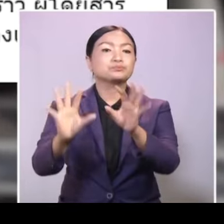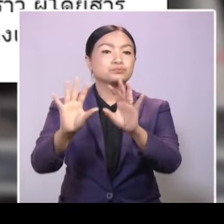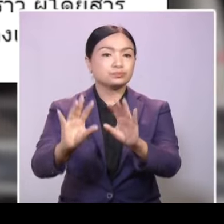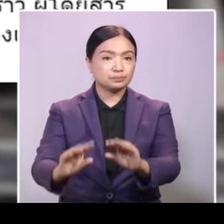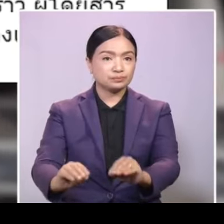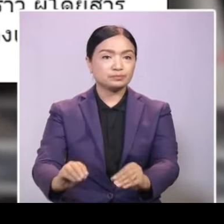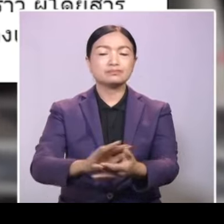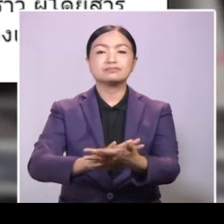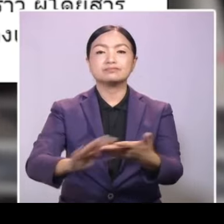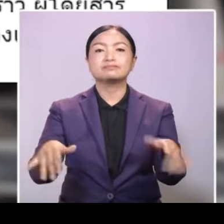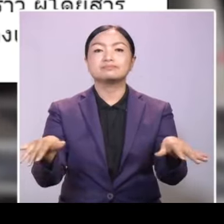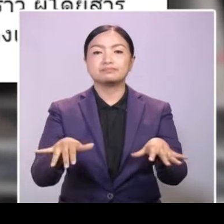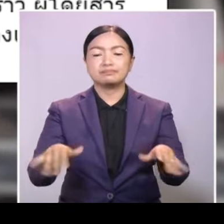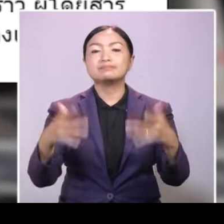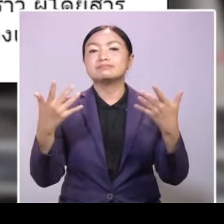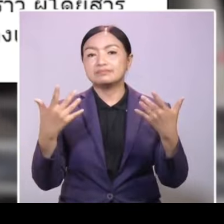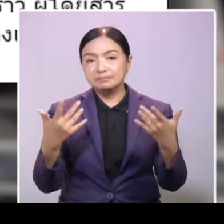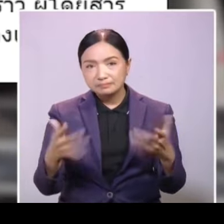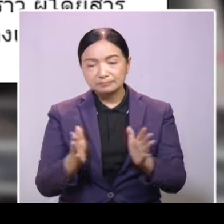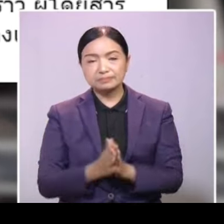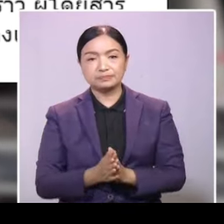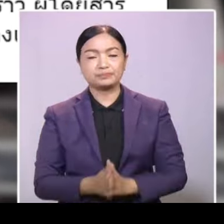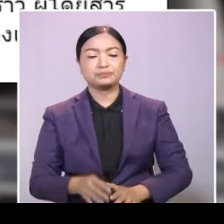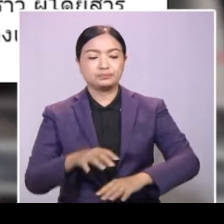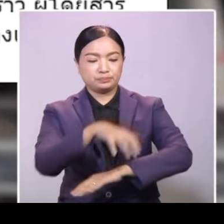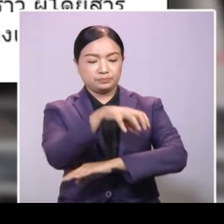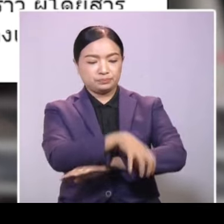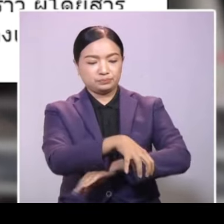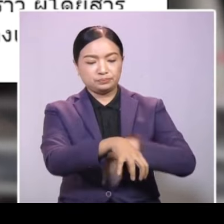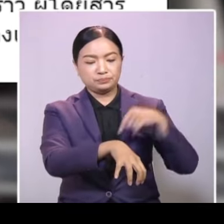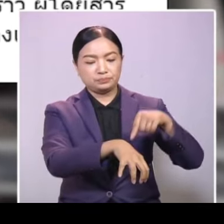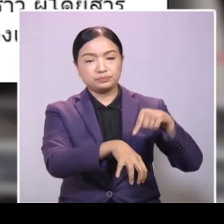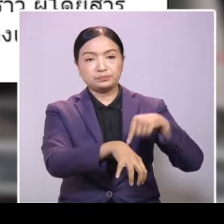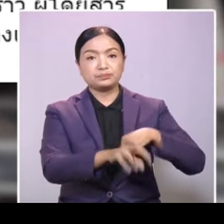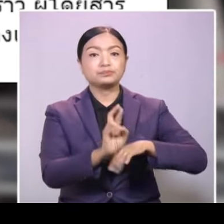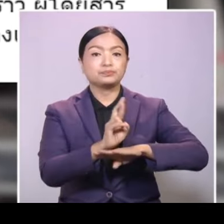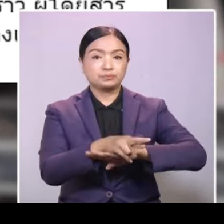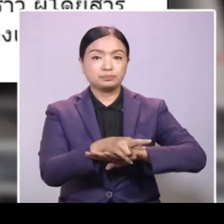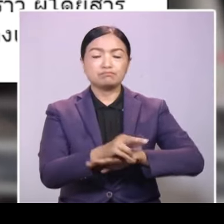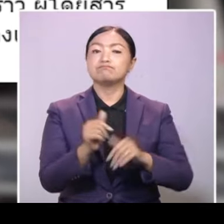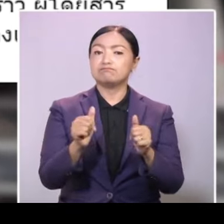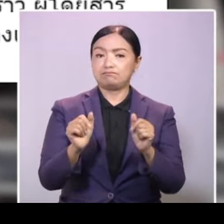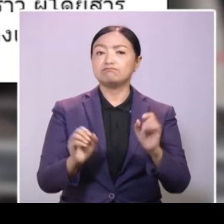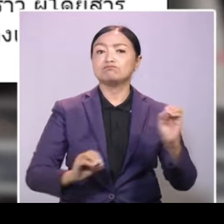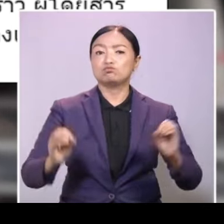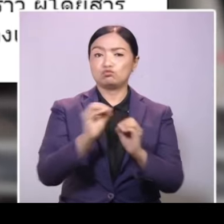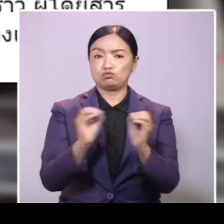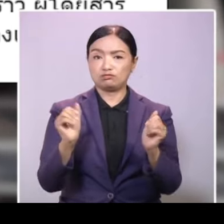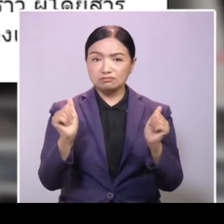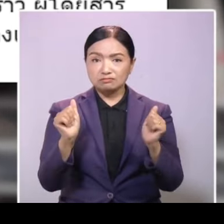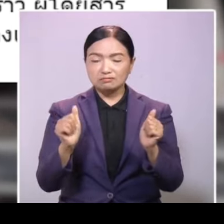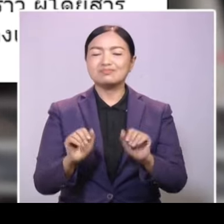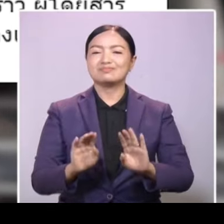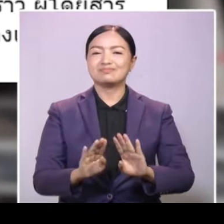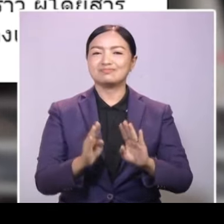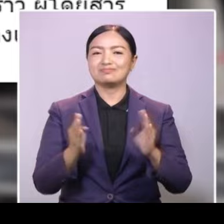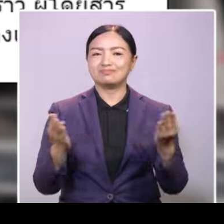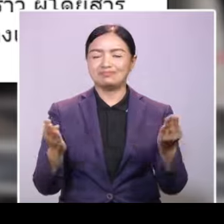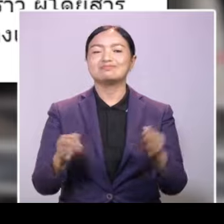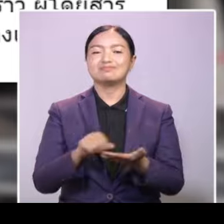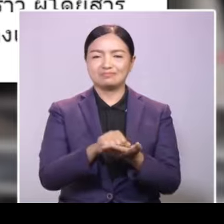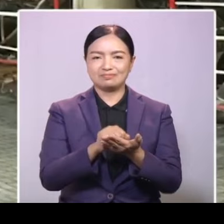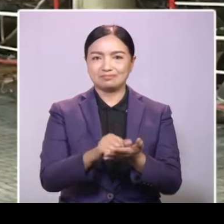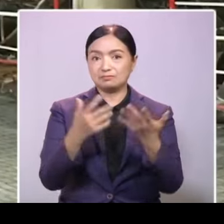ตุการณ์เนี่ยปกติแล้วแล้วขณะนี้สถานีรามคำแหงมีความปลอดภัยพร้อมเปิดให้บริการกับผู้โดยสารแล้วนะครับเพราะฉะนั้นต